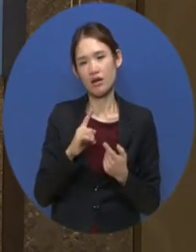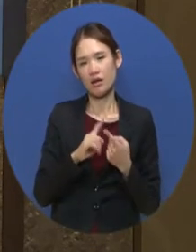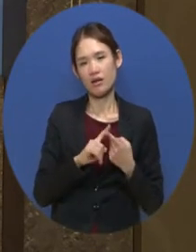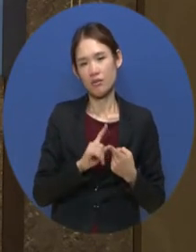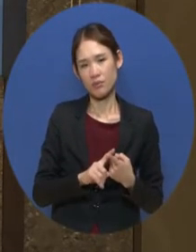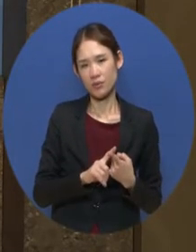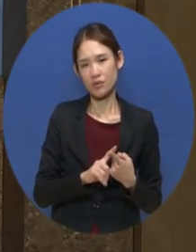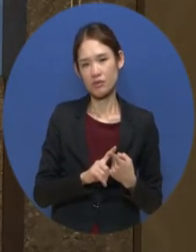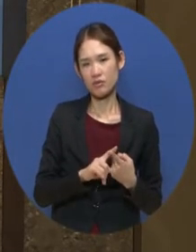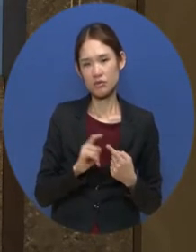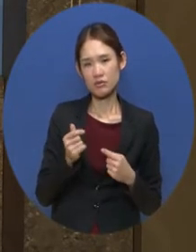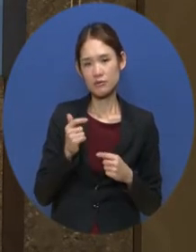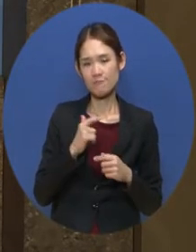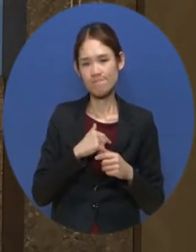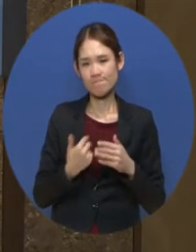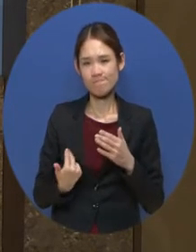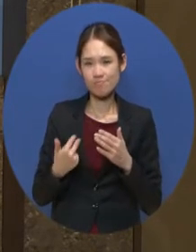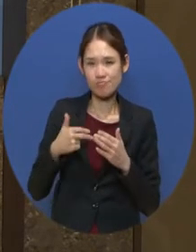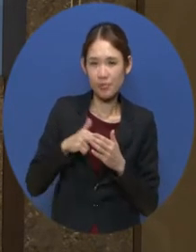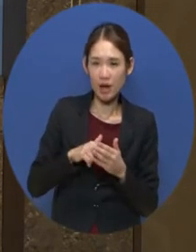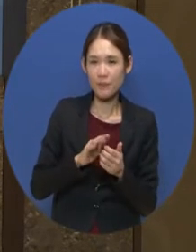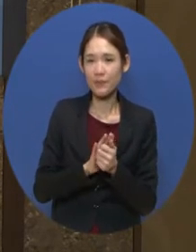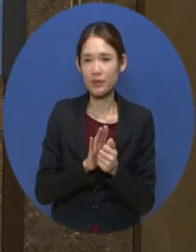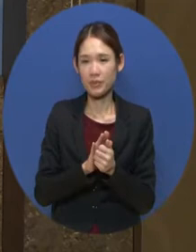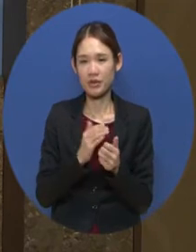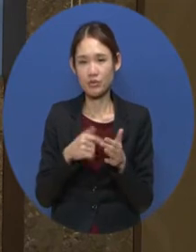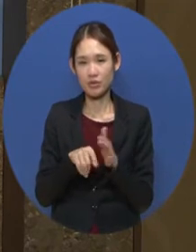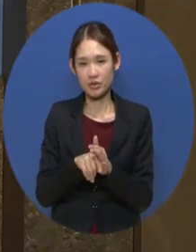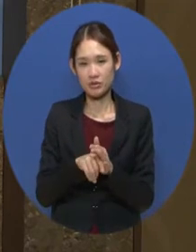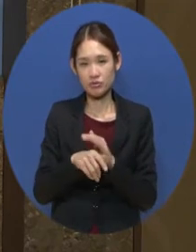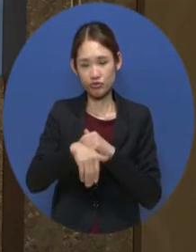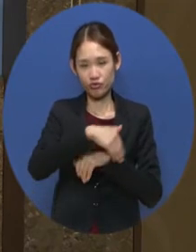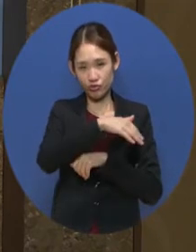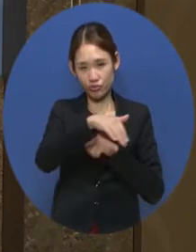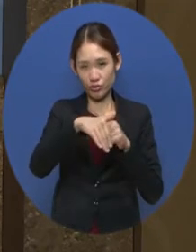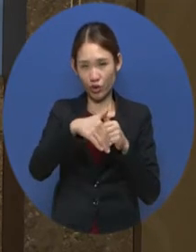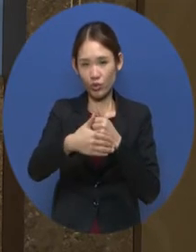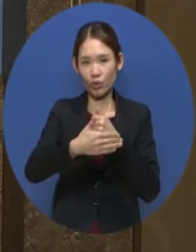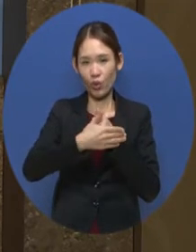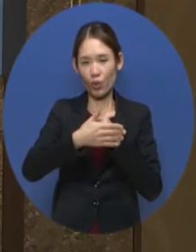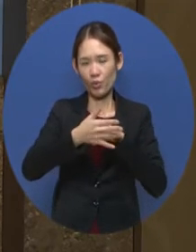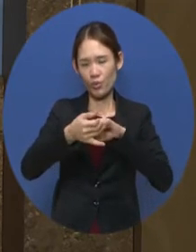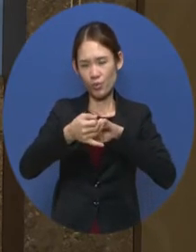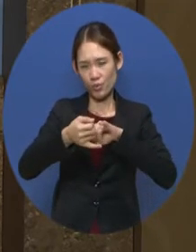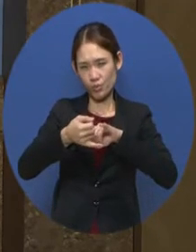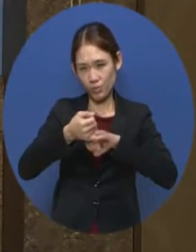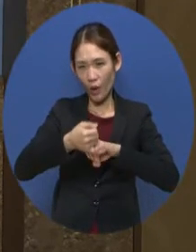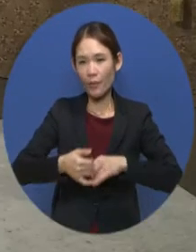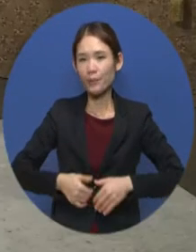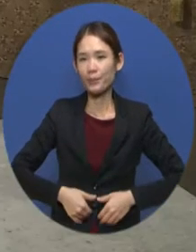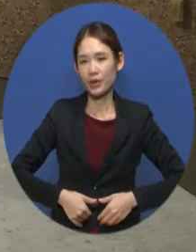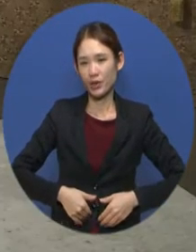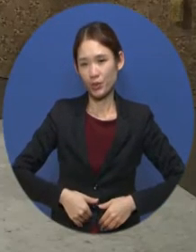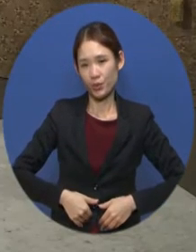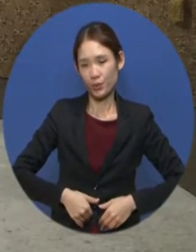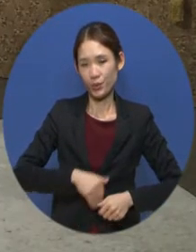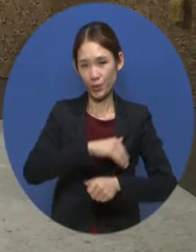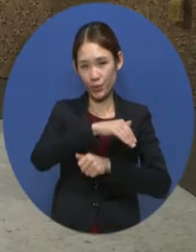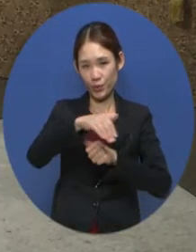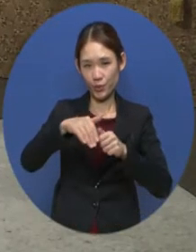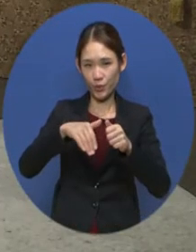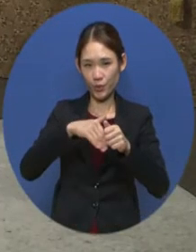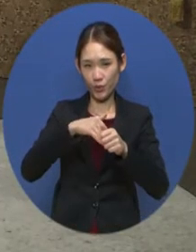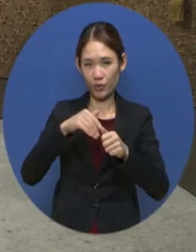분들이 좀 박차고 일어날 수 있도록 주변의 도움이 정말 필요한 상황이거든요. 그거는 네.